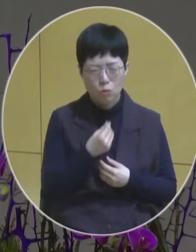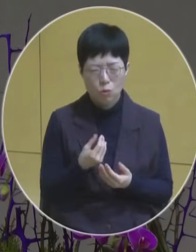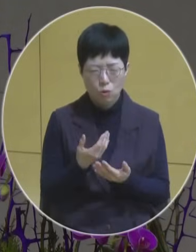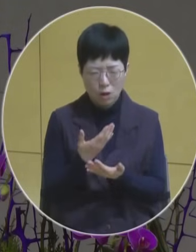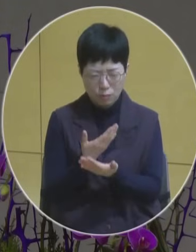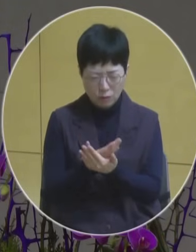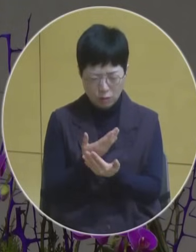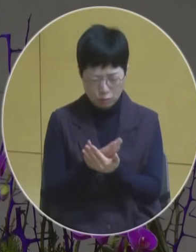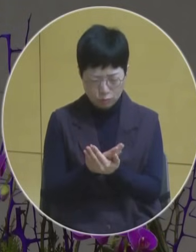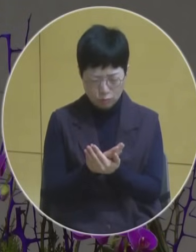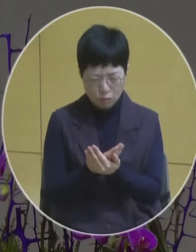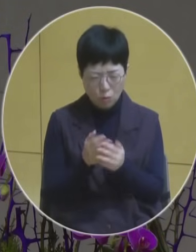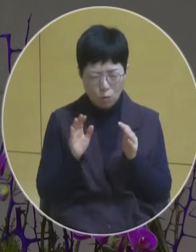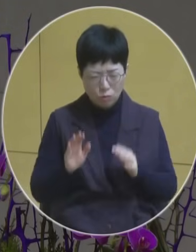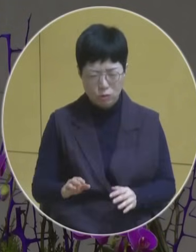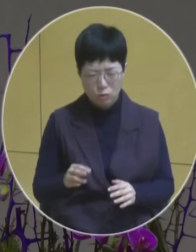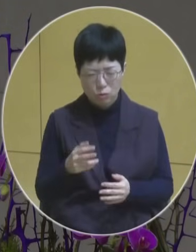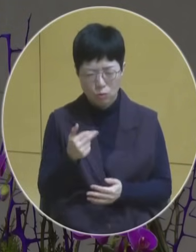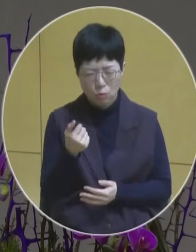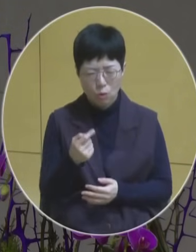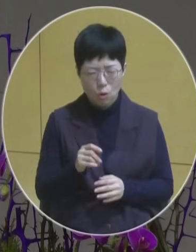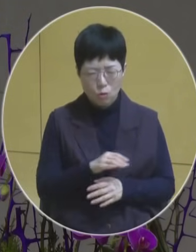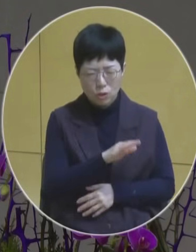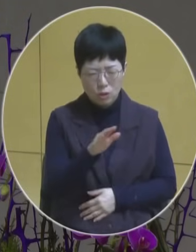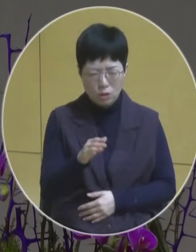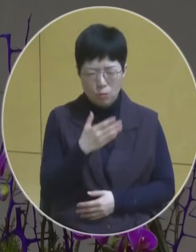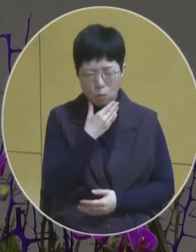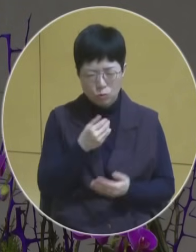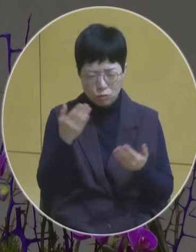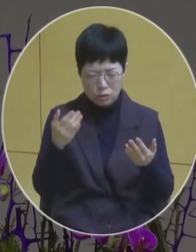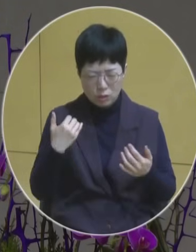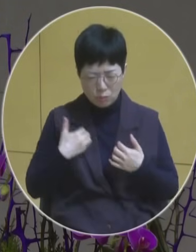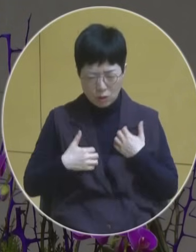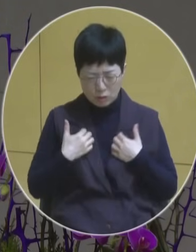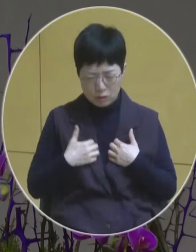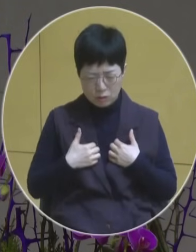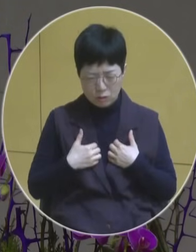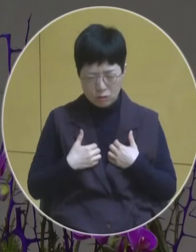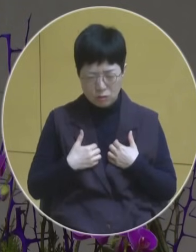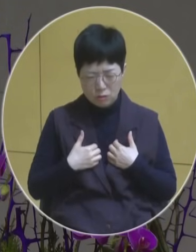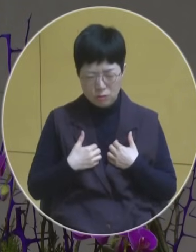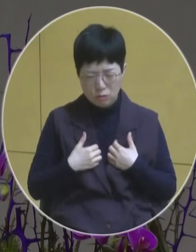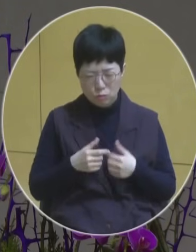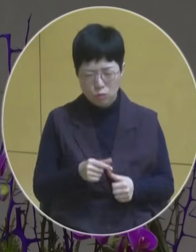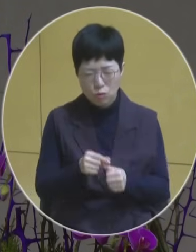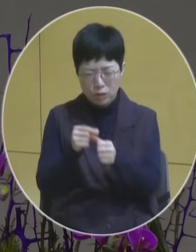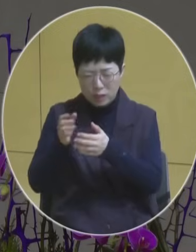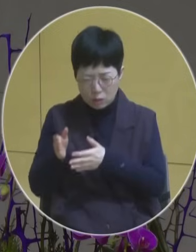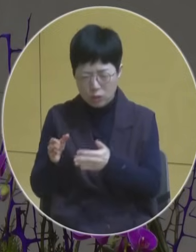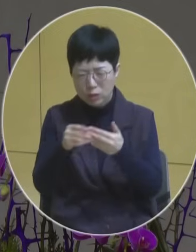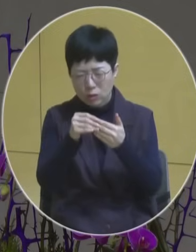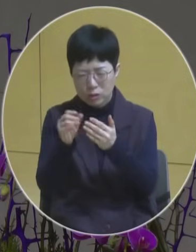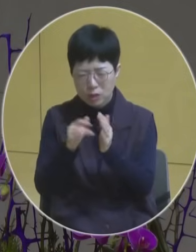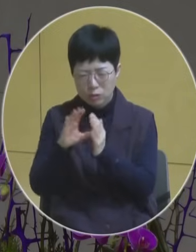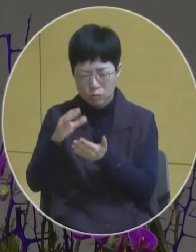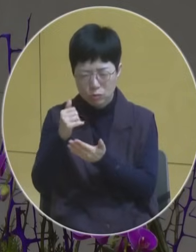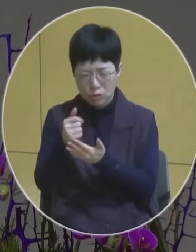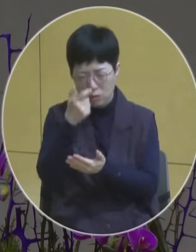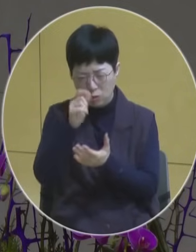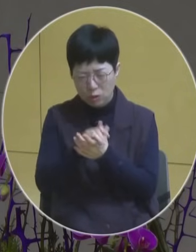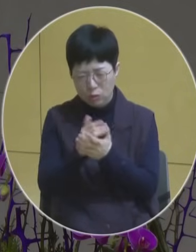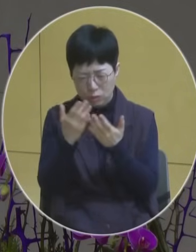주옵소서. 오늘도 우리를 사랑하시며 복주시기를 기뻐하시며 구원으로 인도하시는 주 예수 그리스도